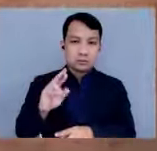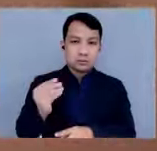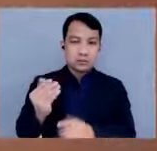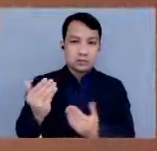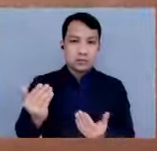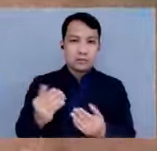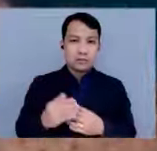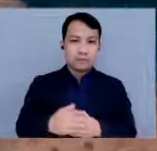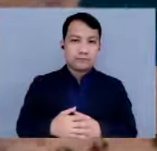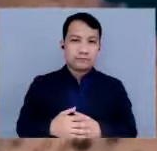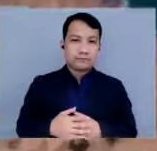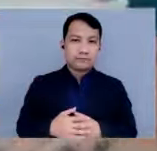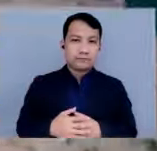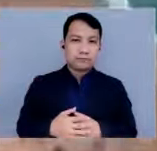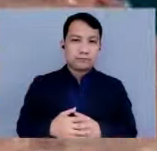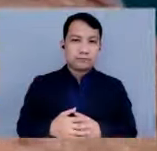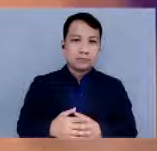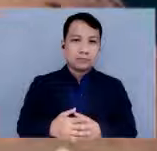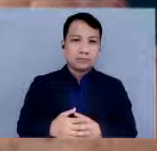Coliseum.